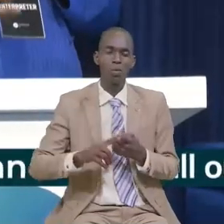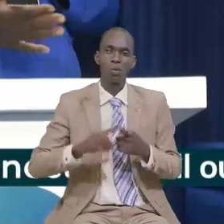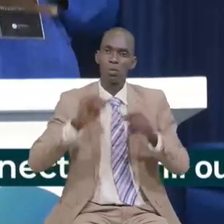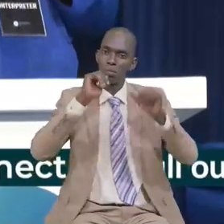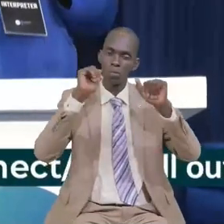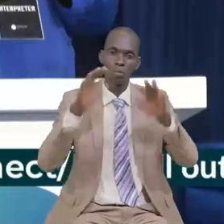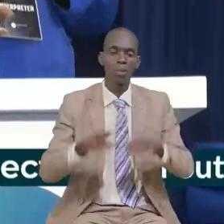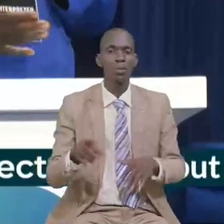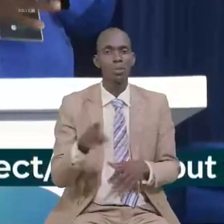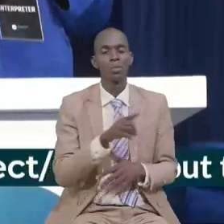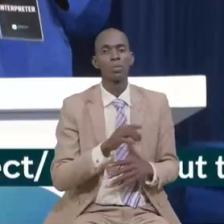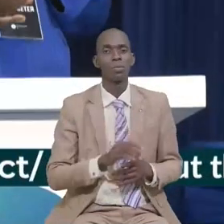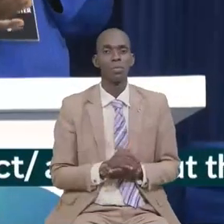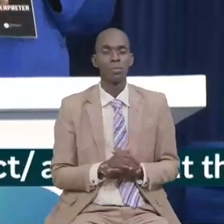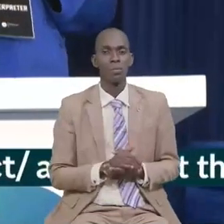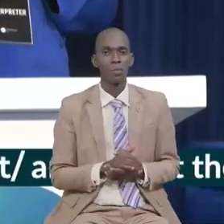précipitons-nous.